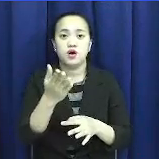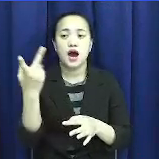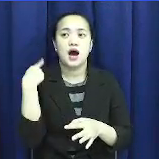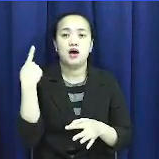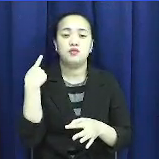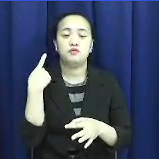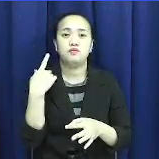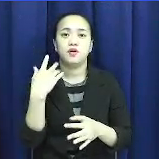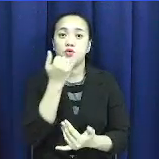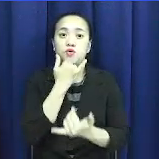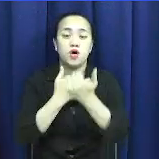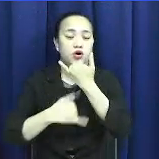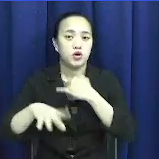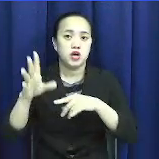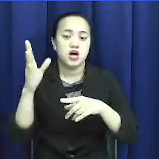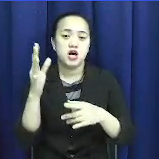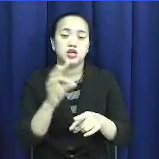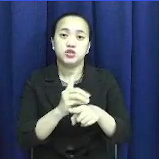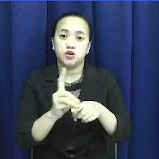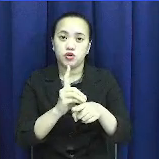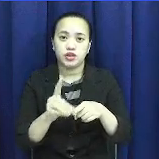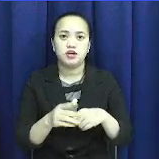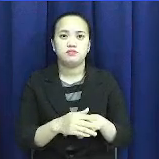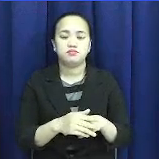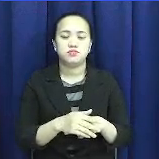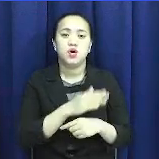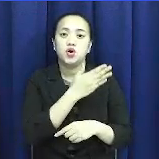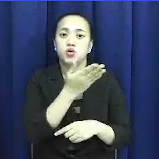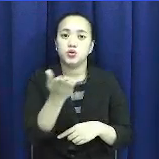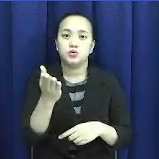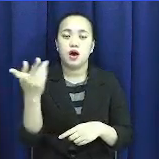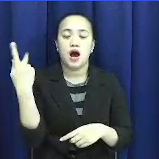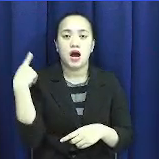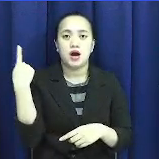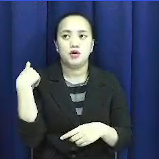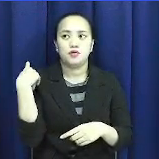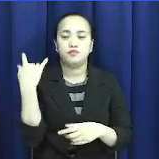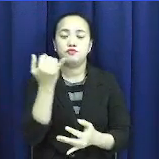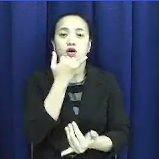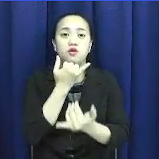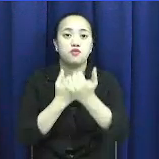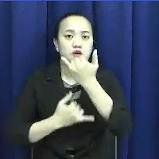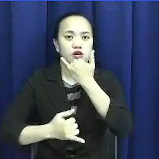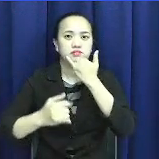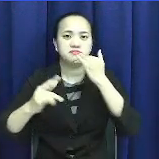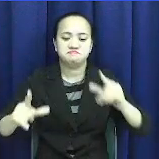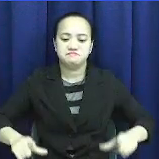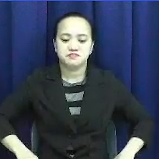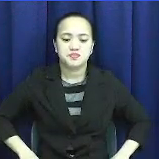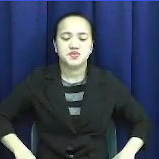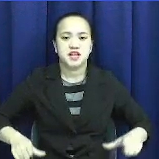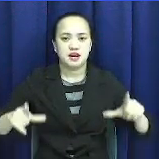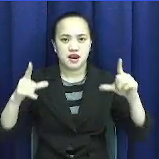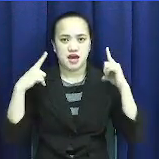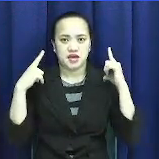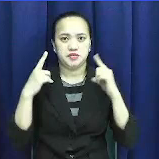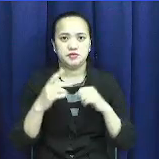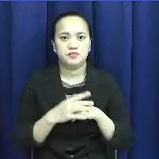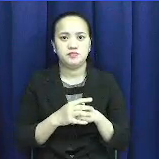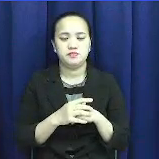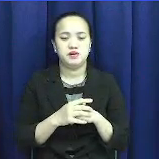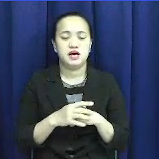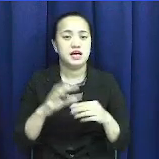ang takbo ng iyong buhay. You see? Kaya napaka-importante po ng pag-aaral pagdating po